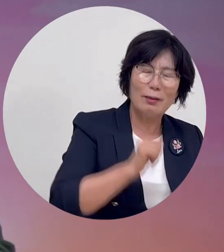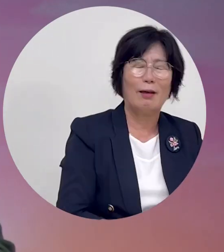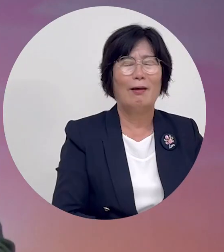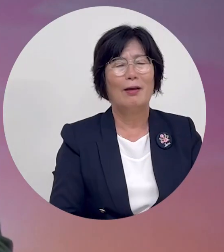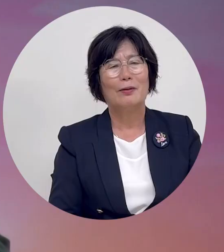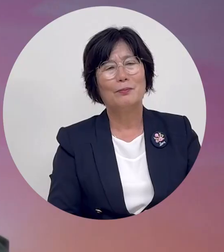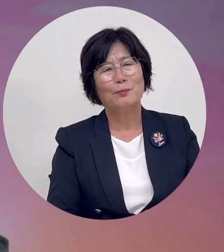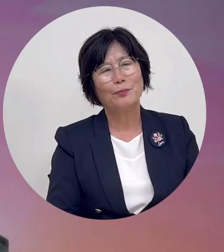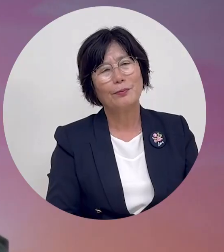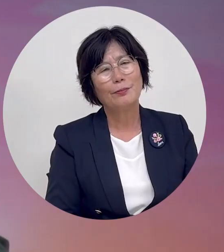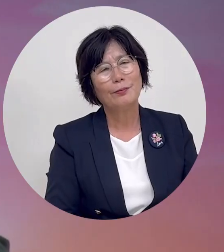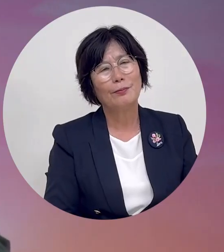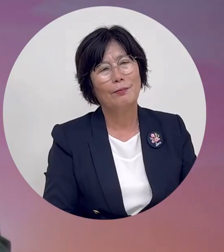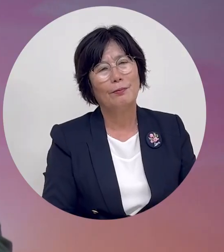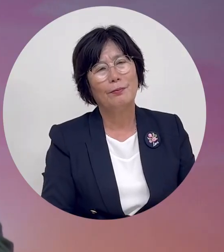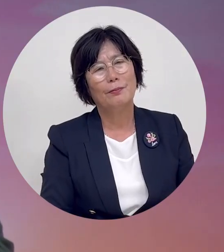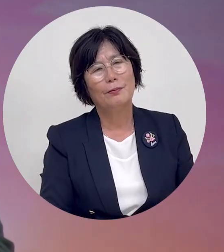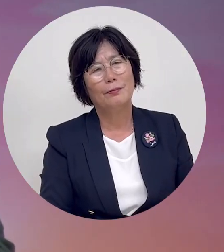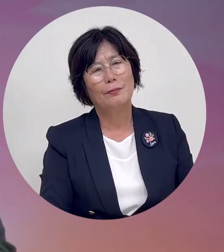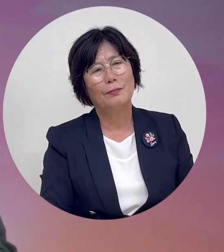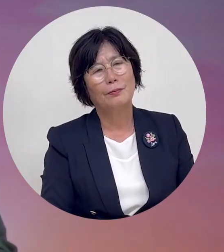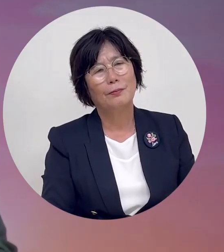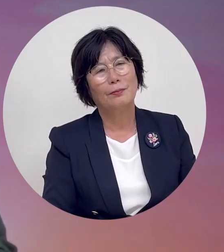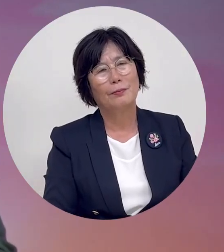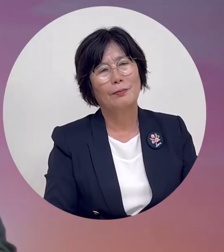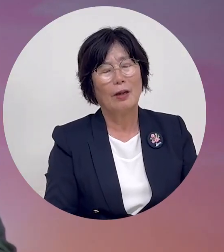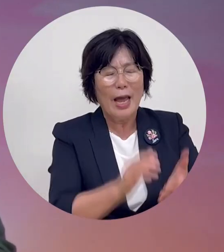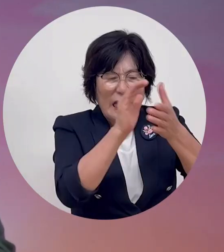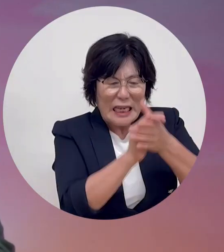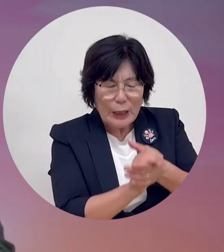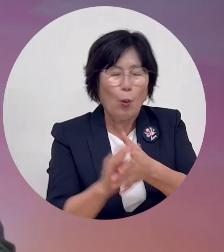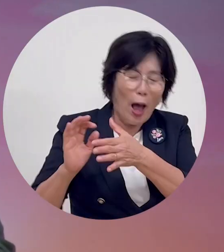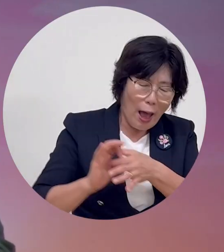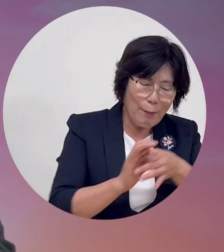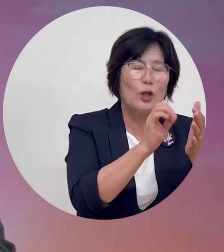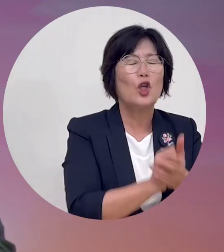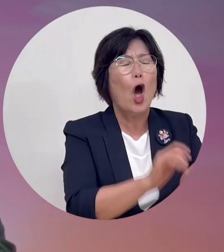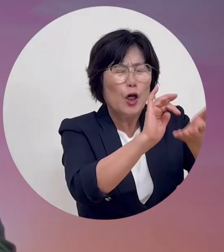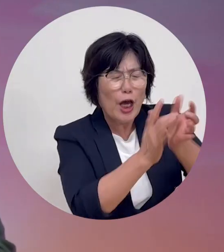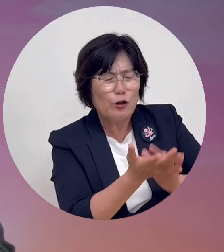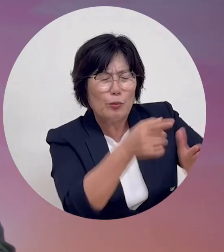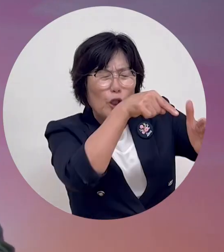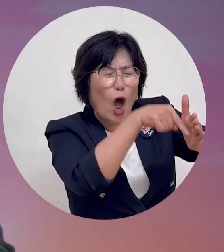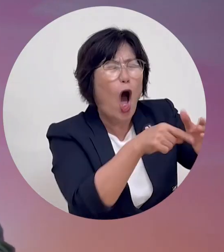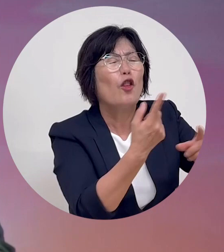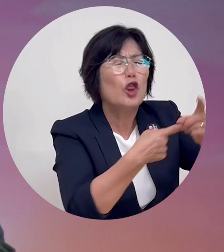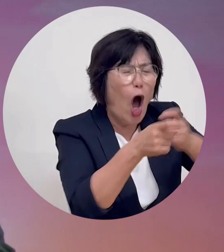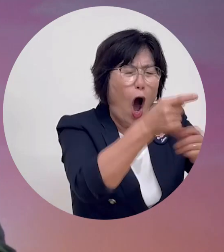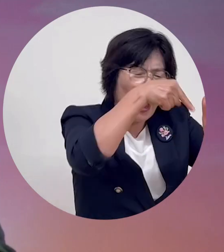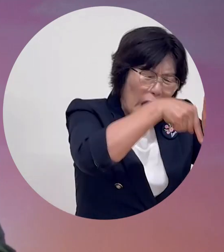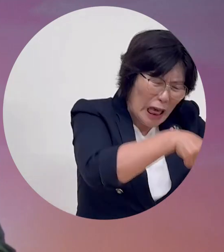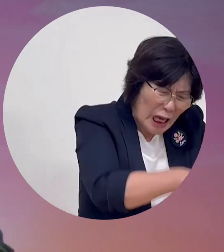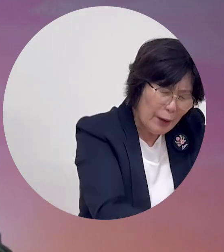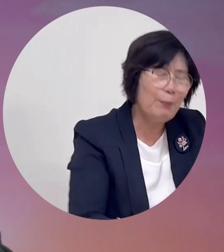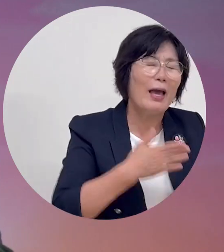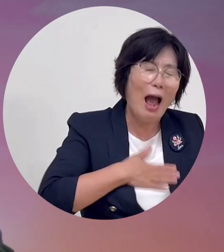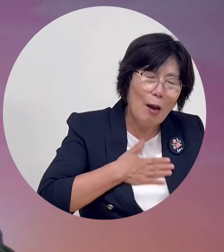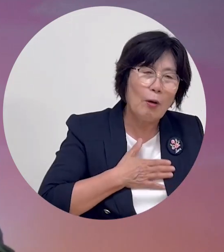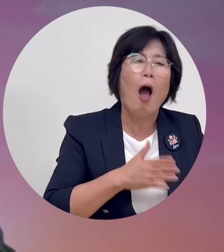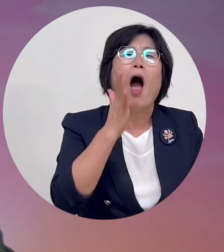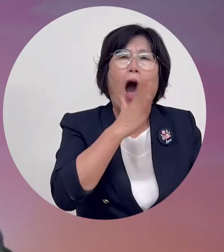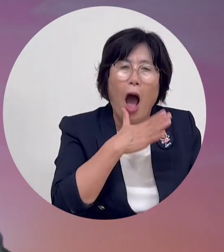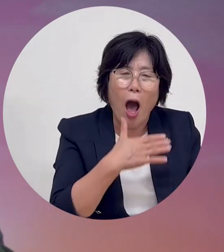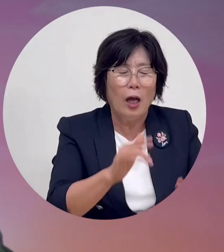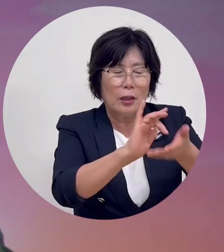약해져야겠어요? 약해졌다가 기도하면서 예수님을 더 깊이 만나가지고 예수님을 알므로, 이런 예수님